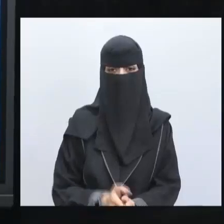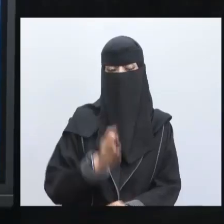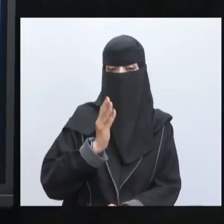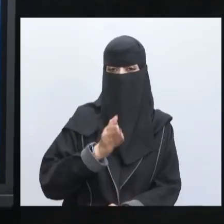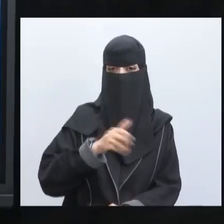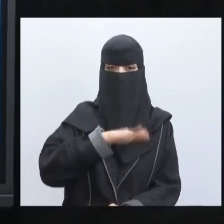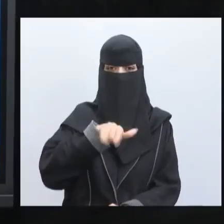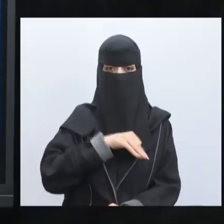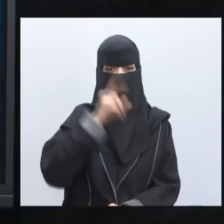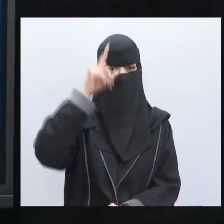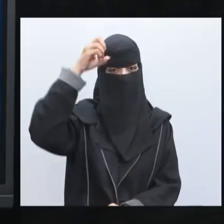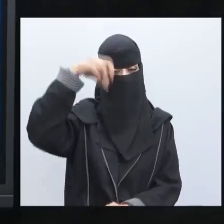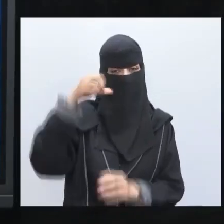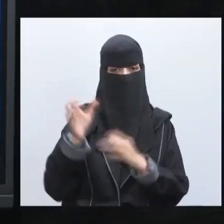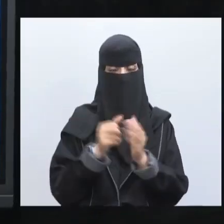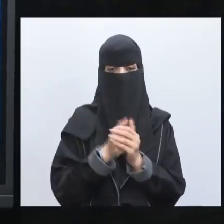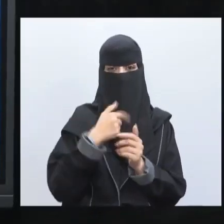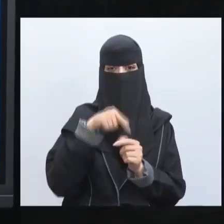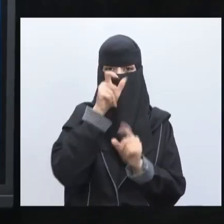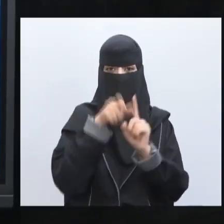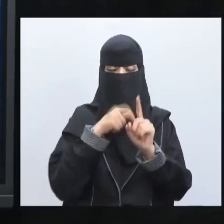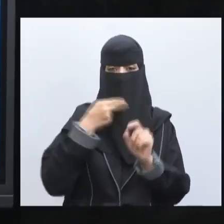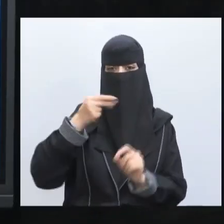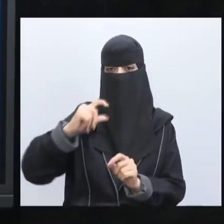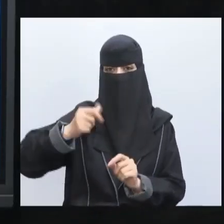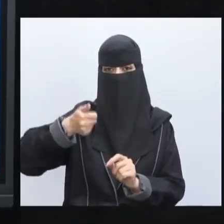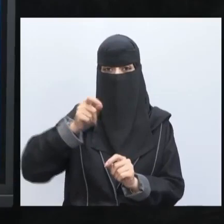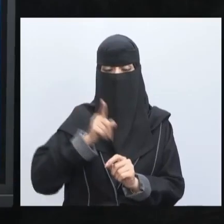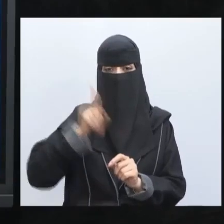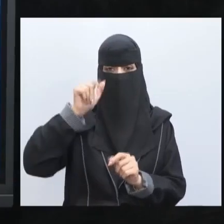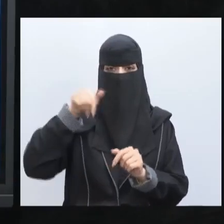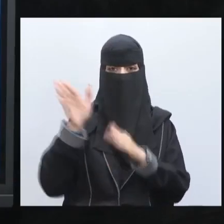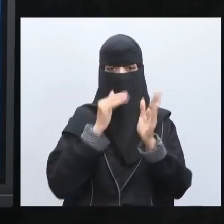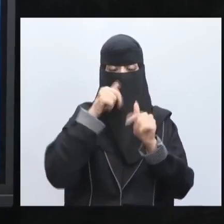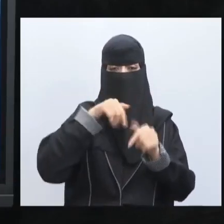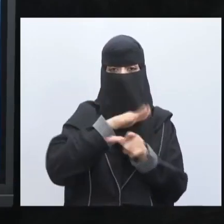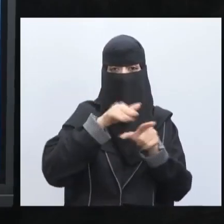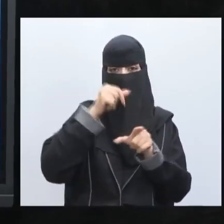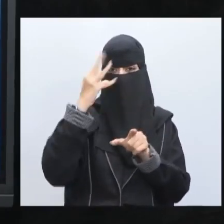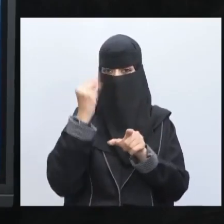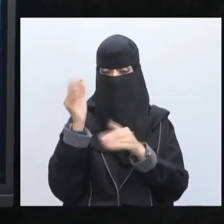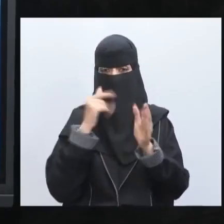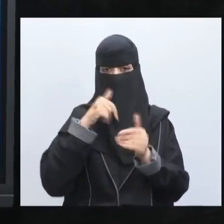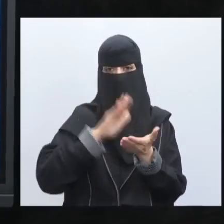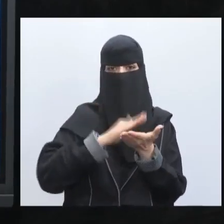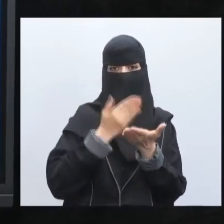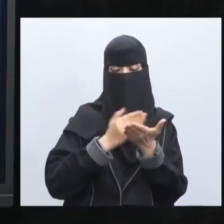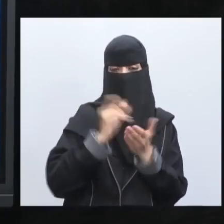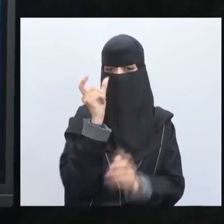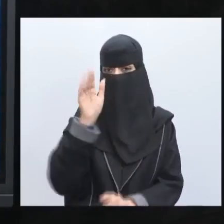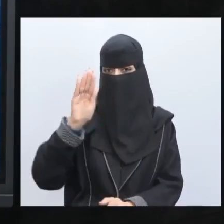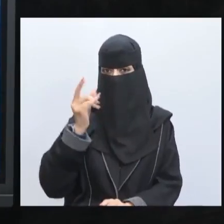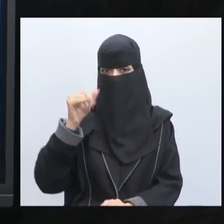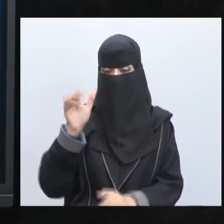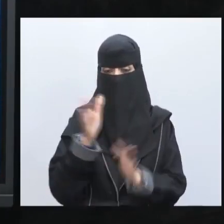السلام عليكم ورحمه الله وبركاته معكم استاذ عبد الله العنزي معلم ماده المواطنه الرقميه وعلى لغه الاشاره استاذه